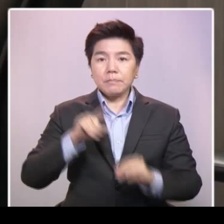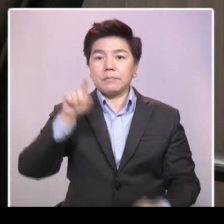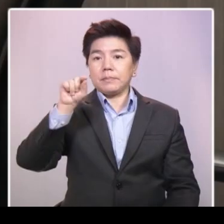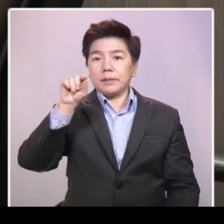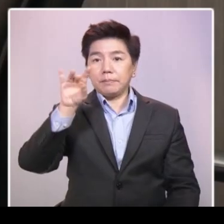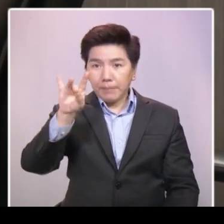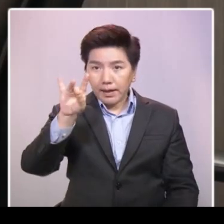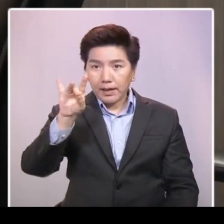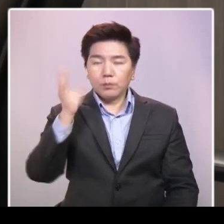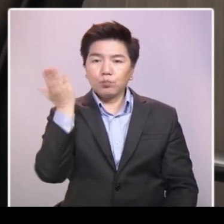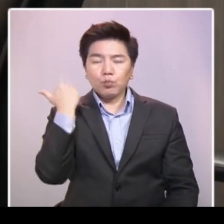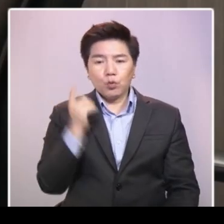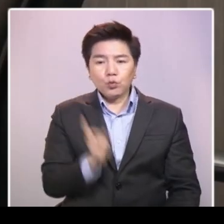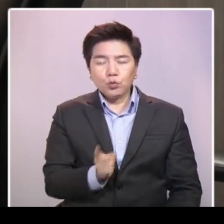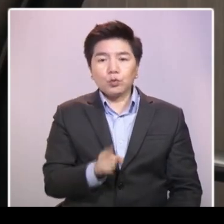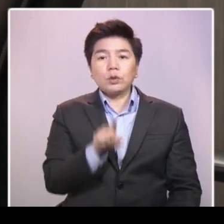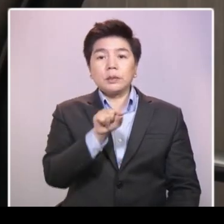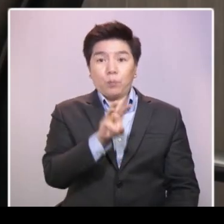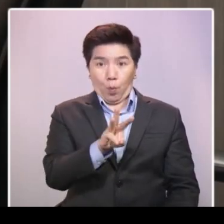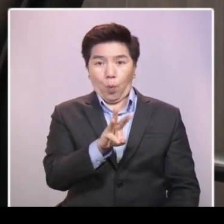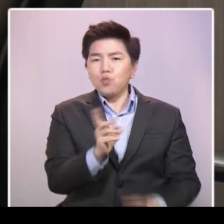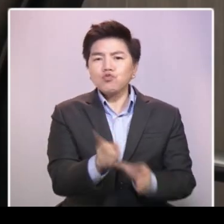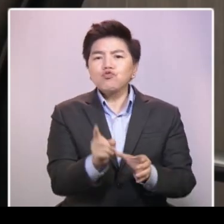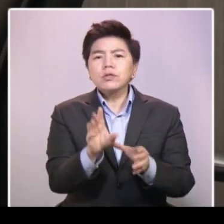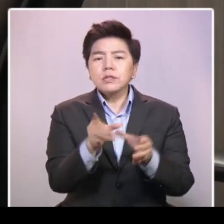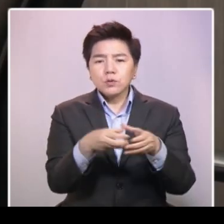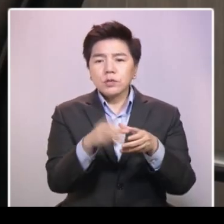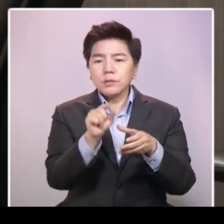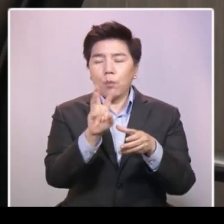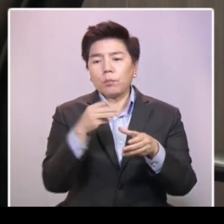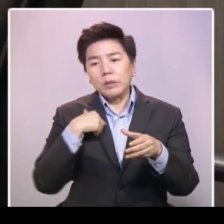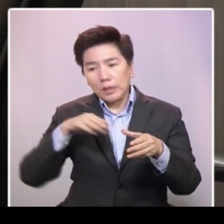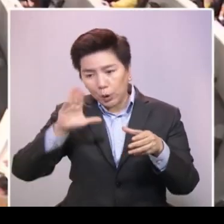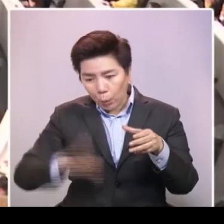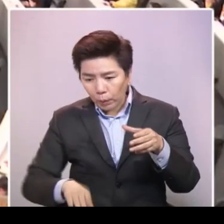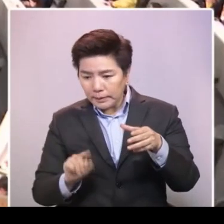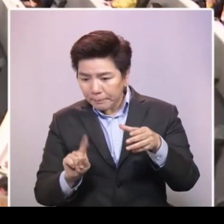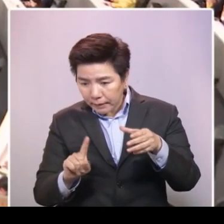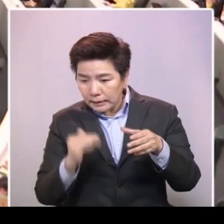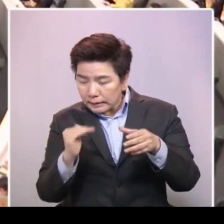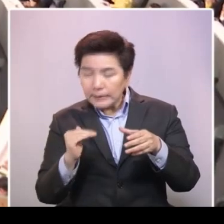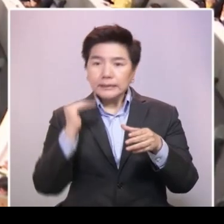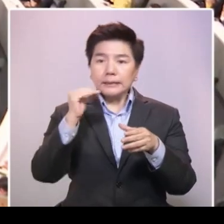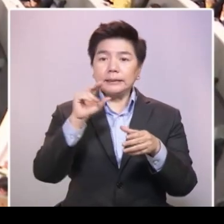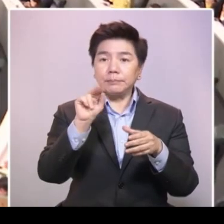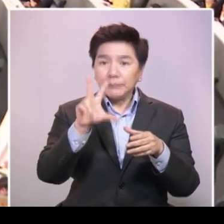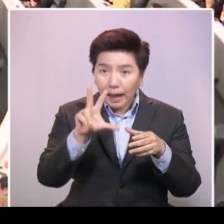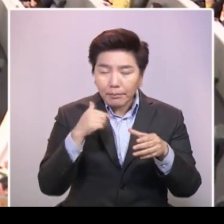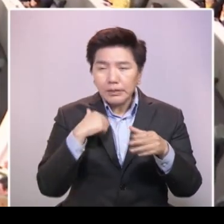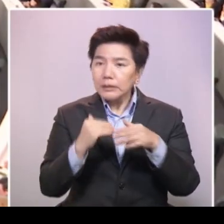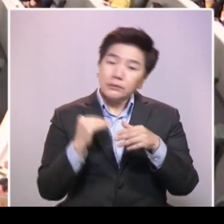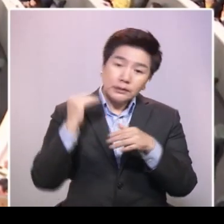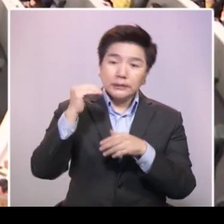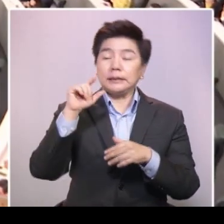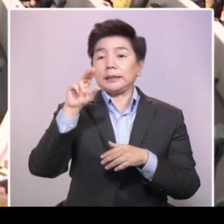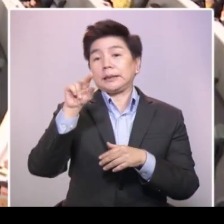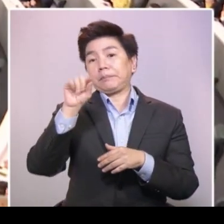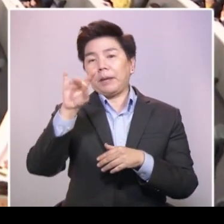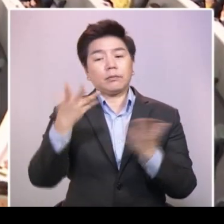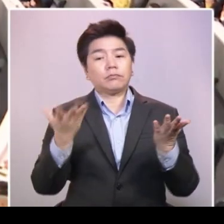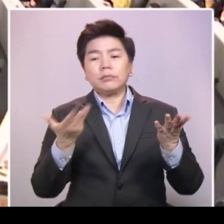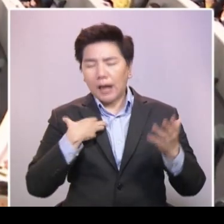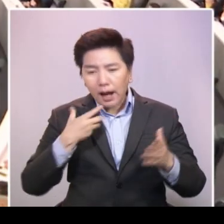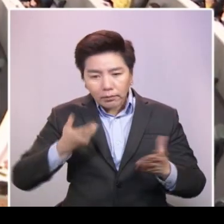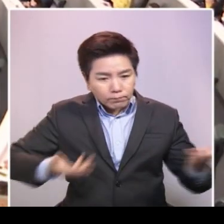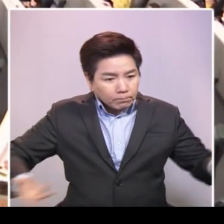คจาก 26คณะแล้วก็ลดเหลือ 21คณะก็มีนะคะมี 23คณะก็มีค่ะก็อยากให้